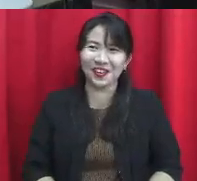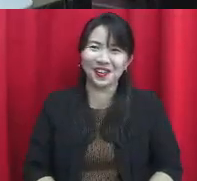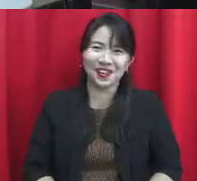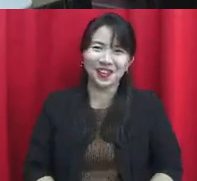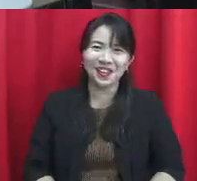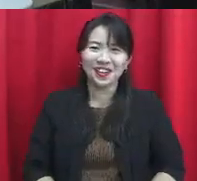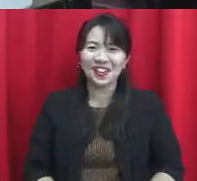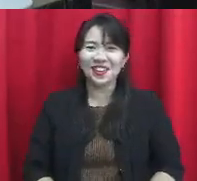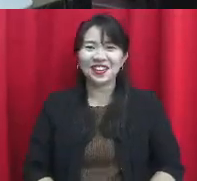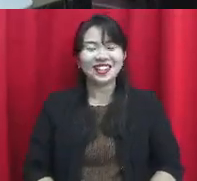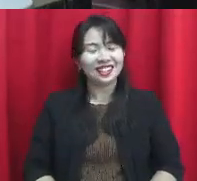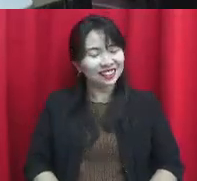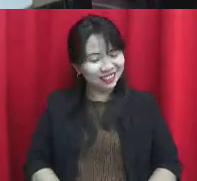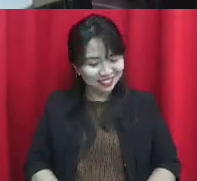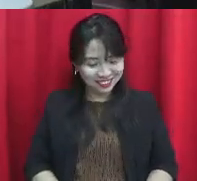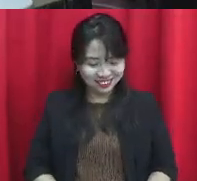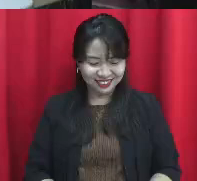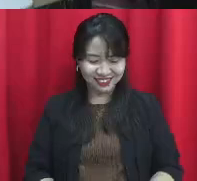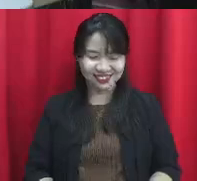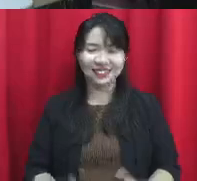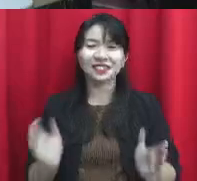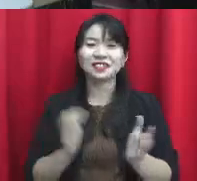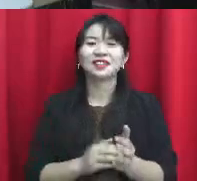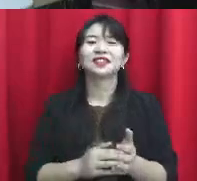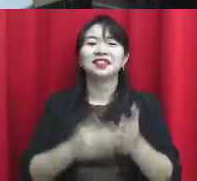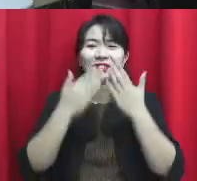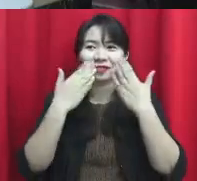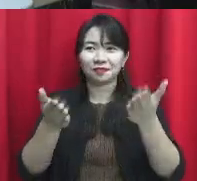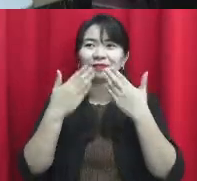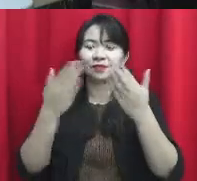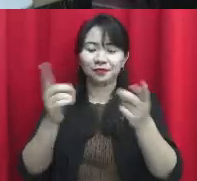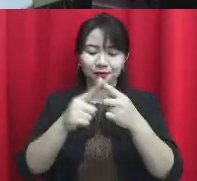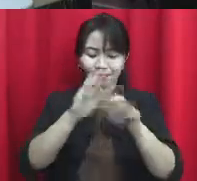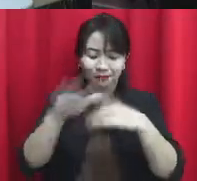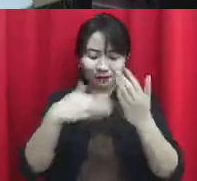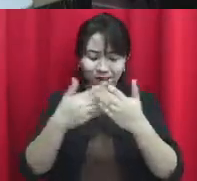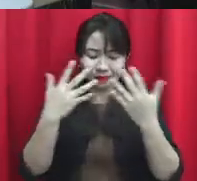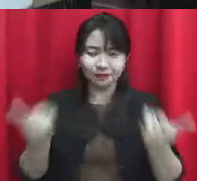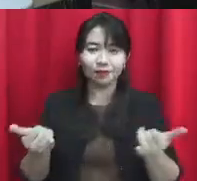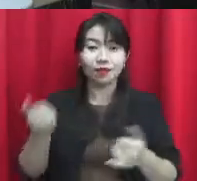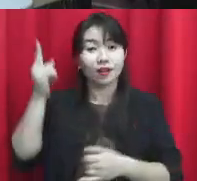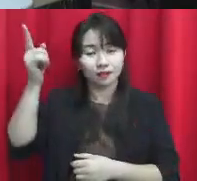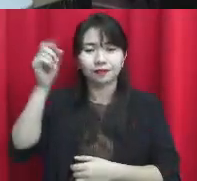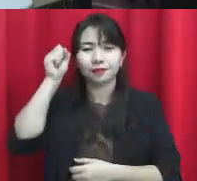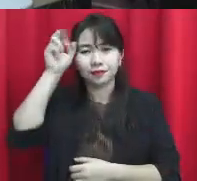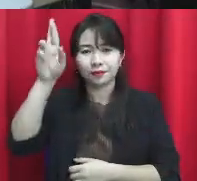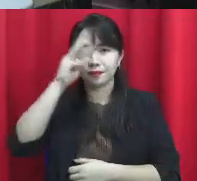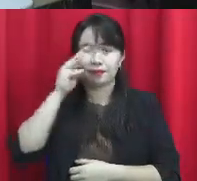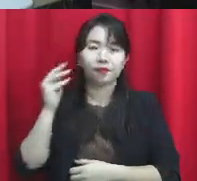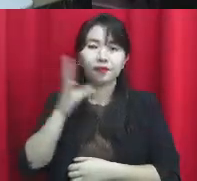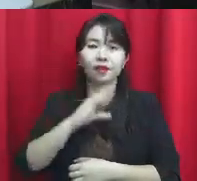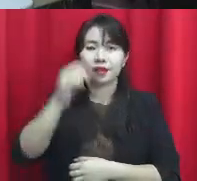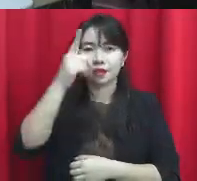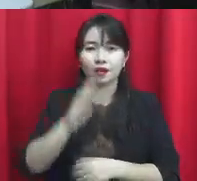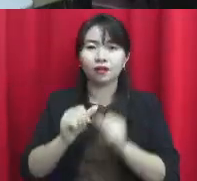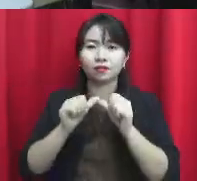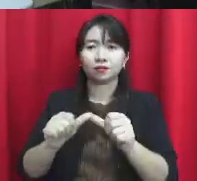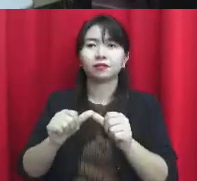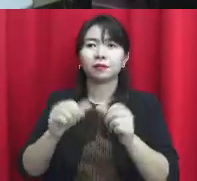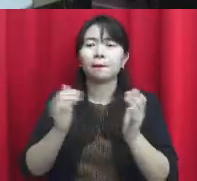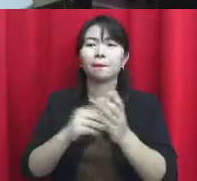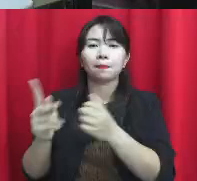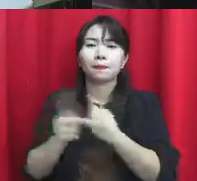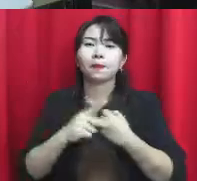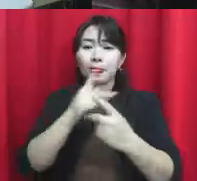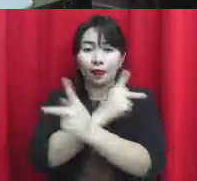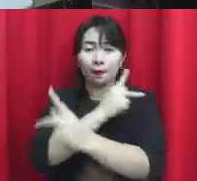lang alr so mga kapatid Maraming maraming salamat po brother here and may God will bless us all for the whole day keep safe mga